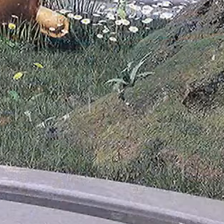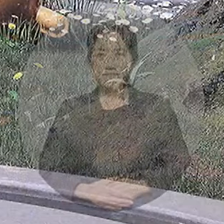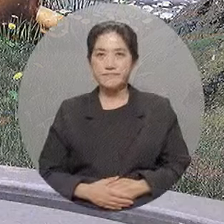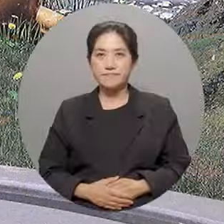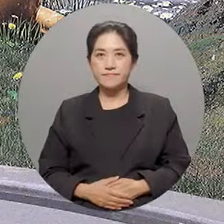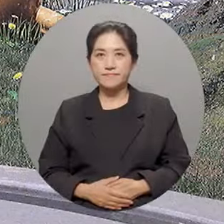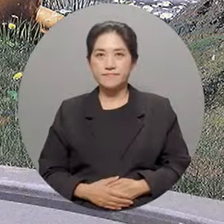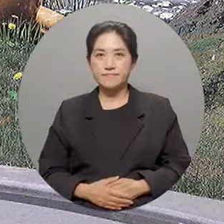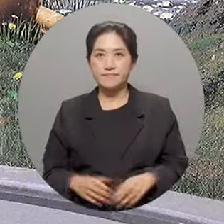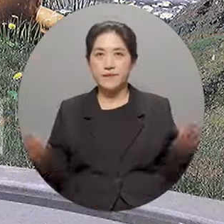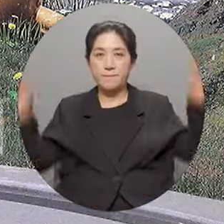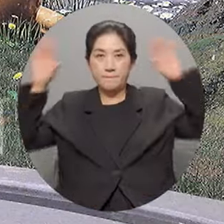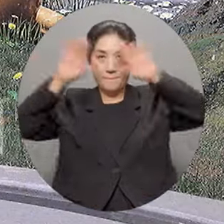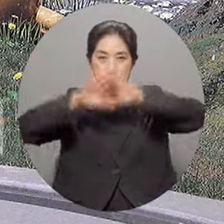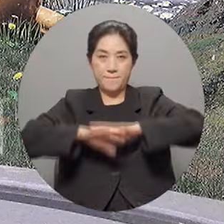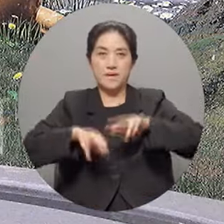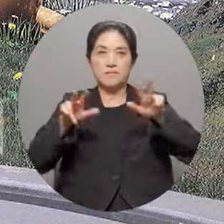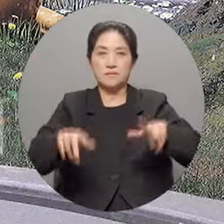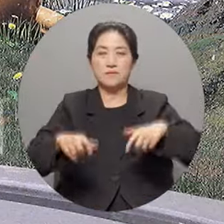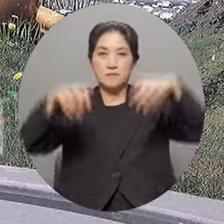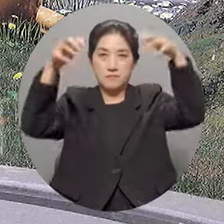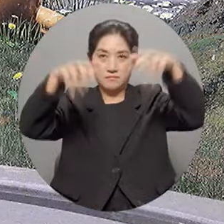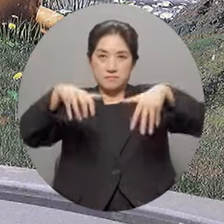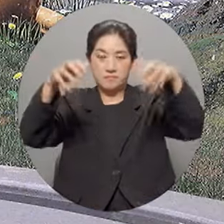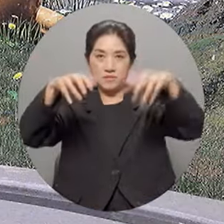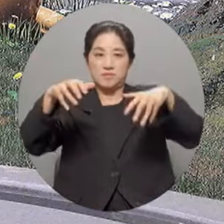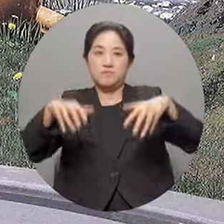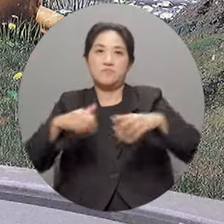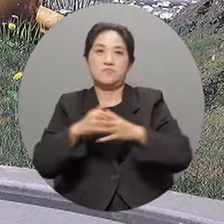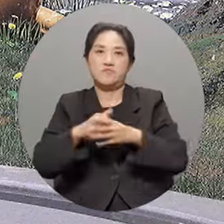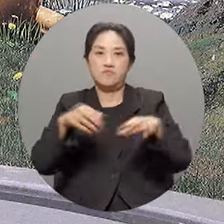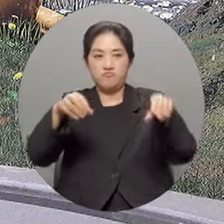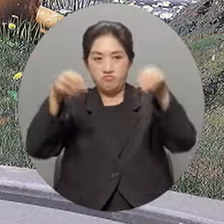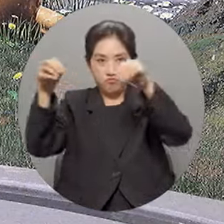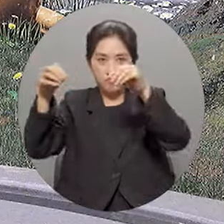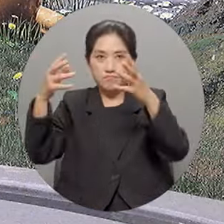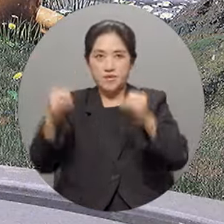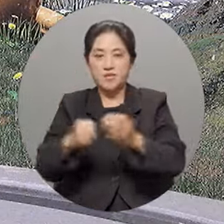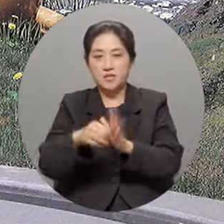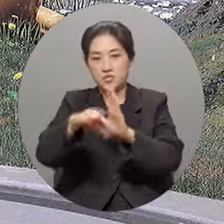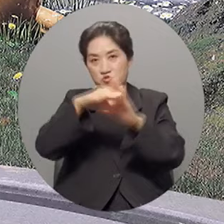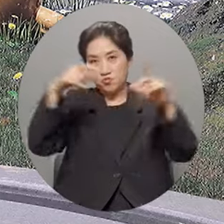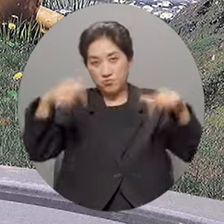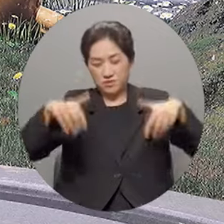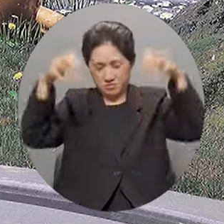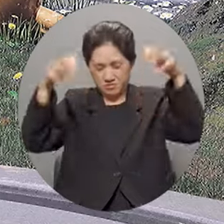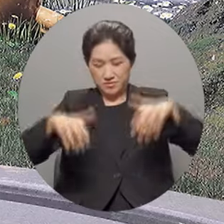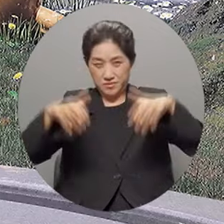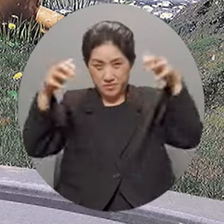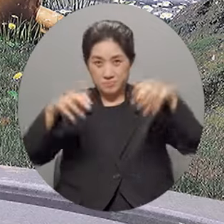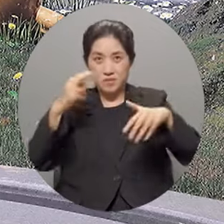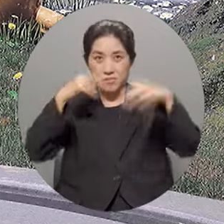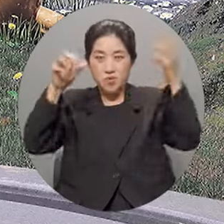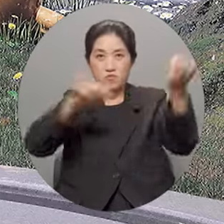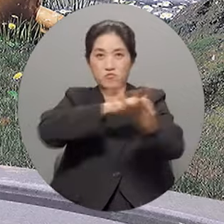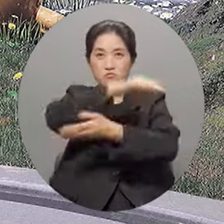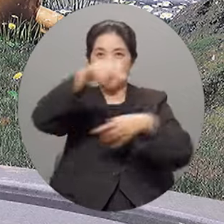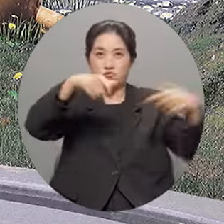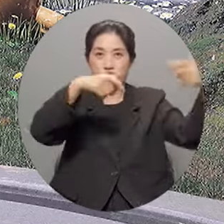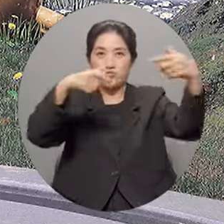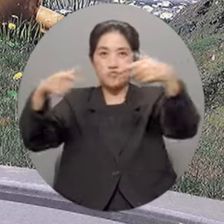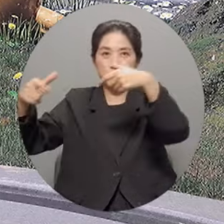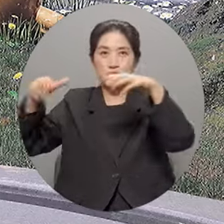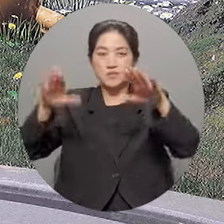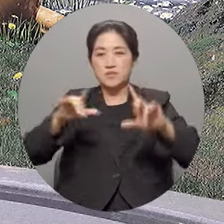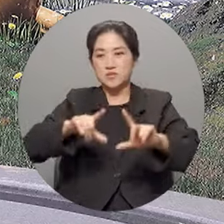밤이 된 지금은 비가 소강 상태를 보이는 곳이 더 많습니다 중부 지방에 많은 비를 뿌렸던이 포고 구름대는 현재